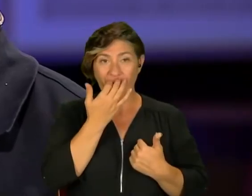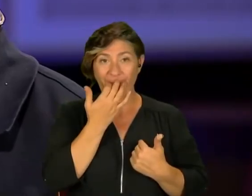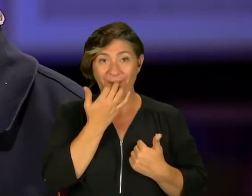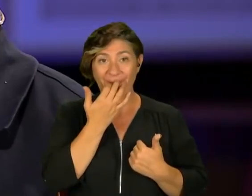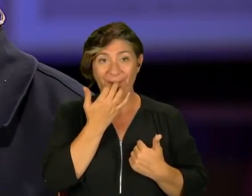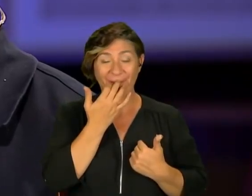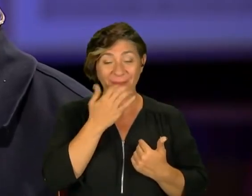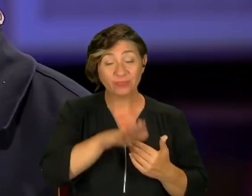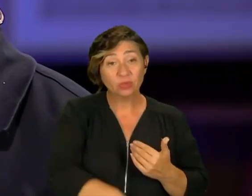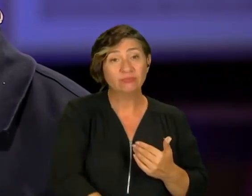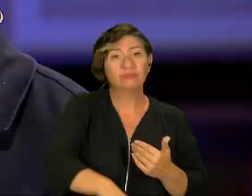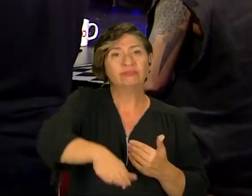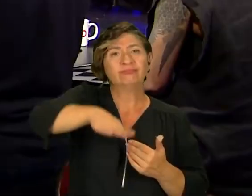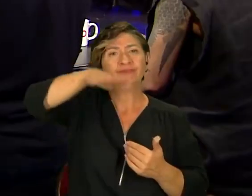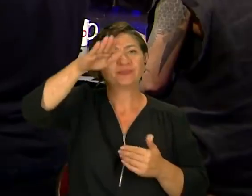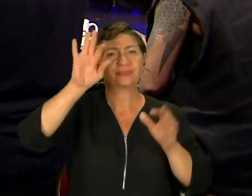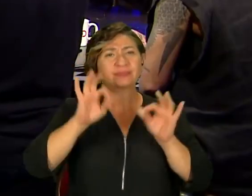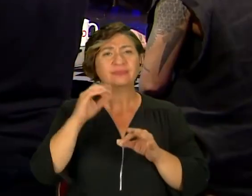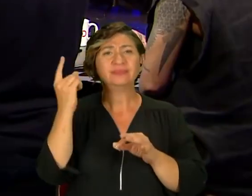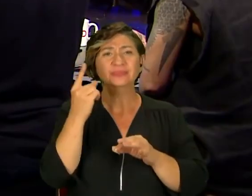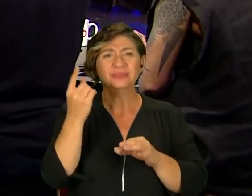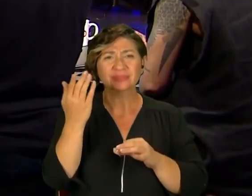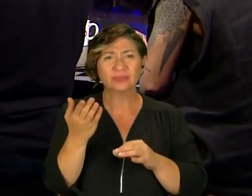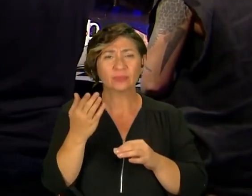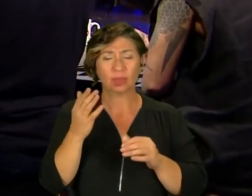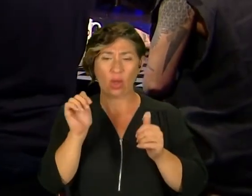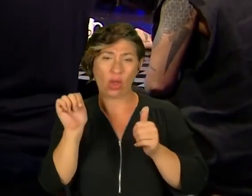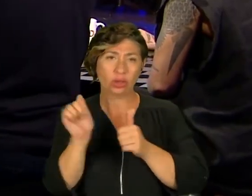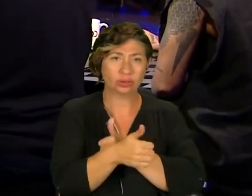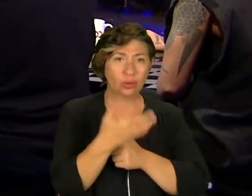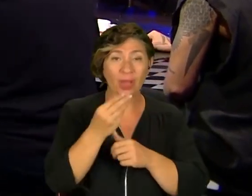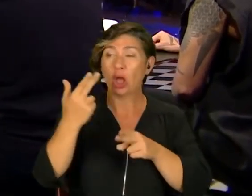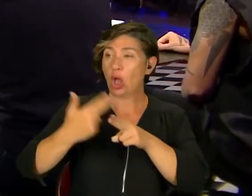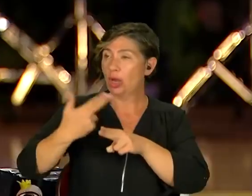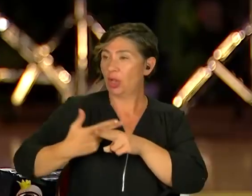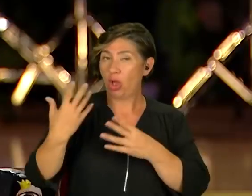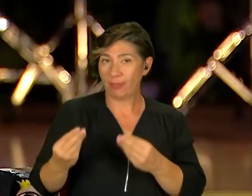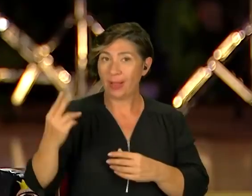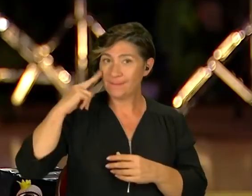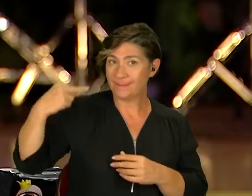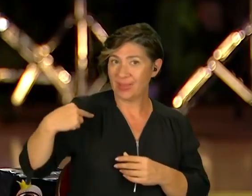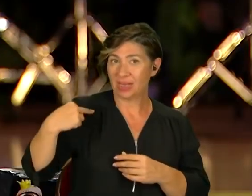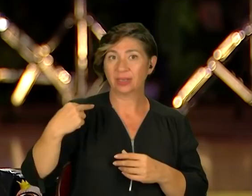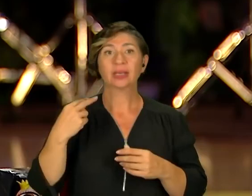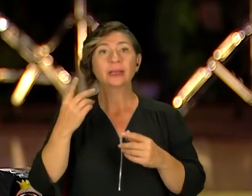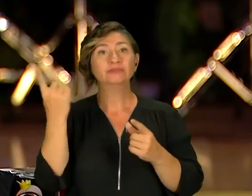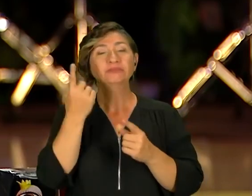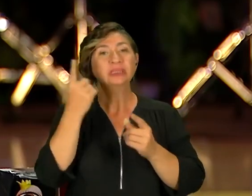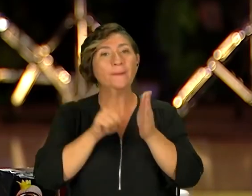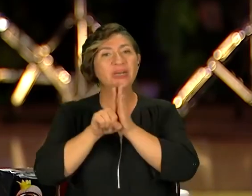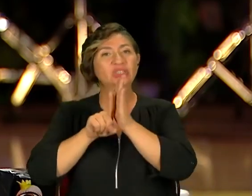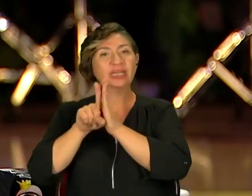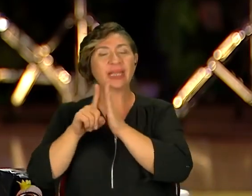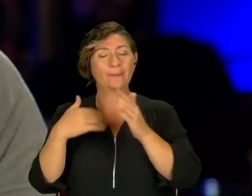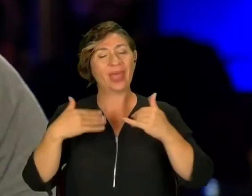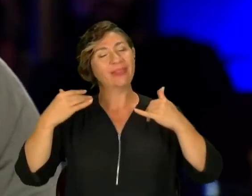Kesinlikle. Çocukluğumdan beri nedense sürekli birilerine önce olmak, örnek olmak, bir şekilde yaptığım başarıdan